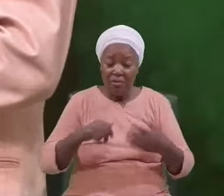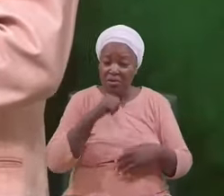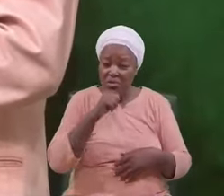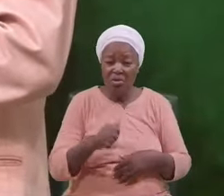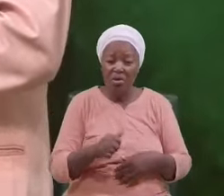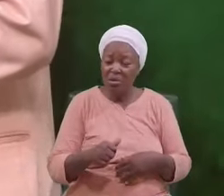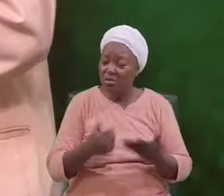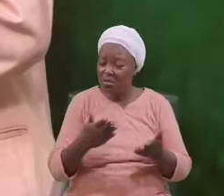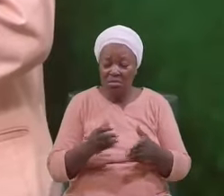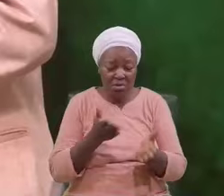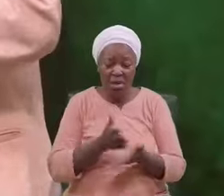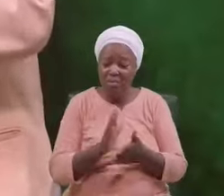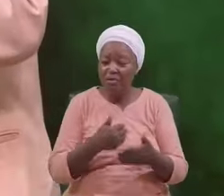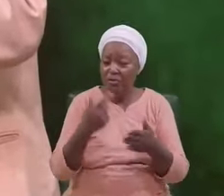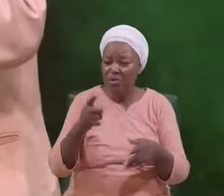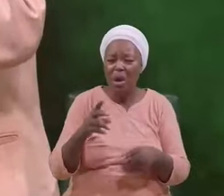sinon,